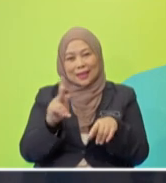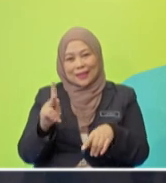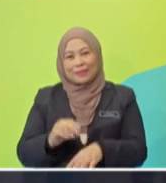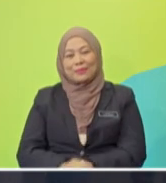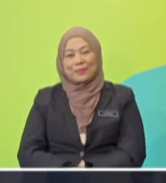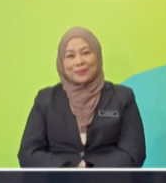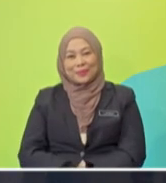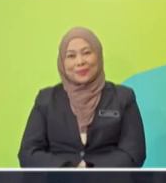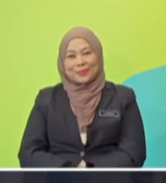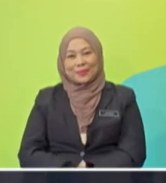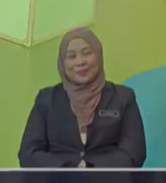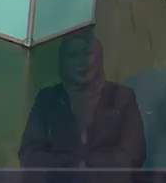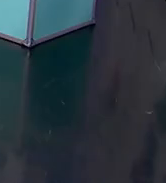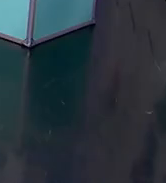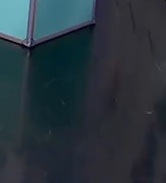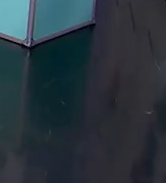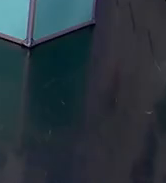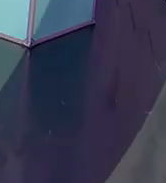lagi selepas ini